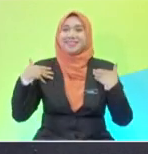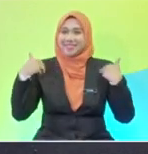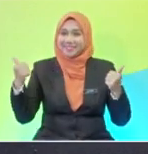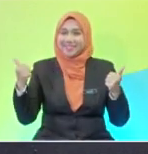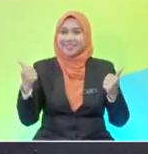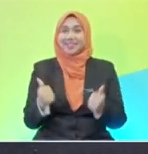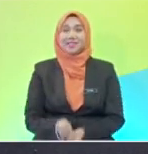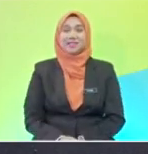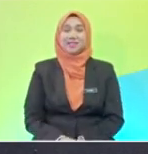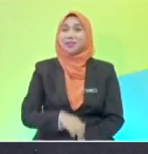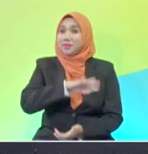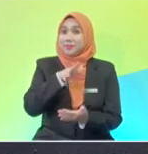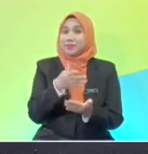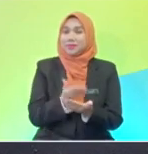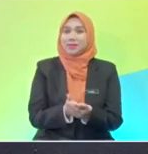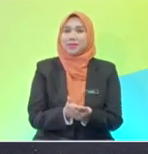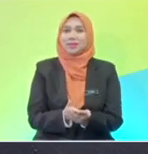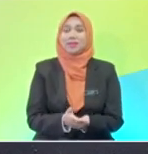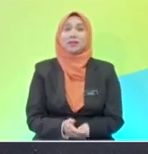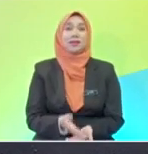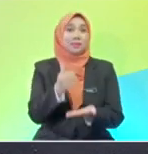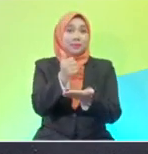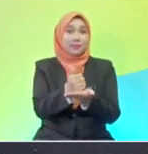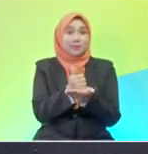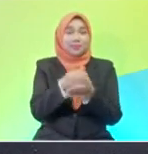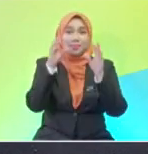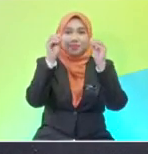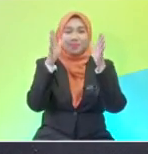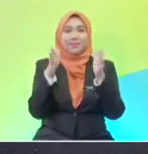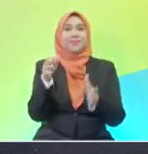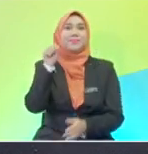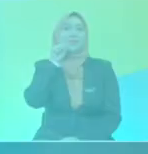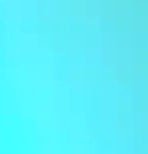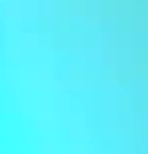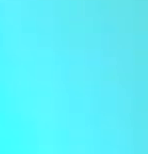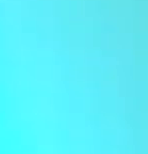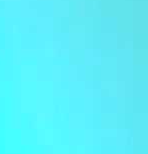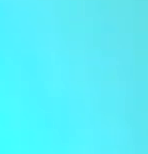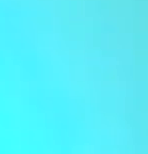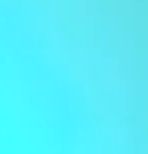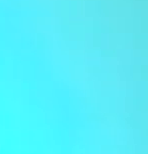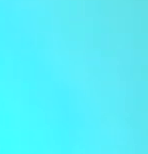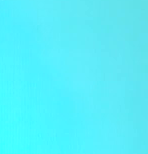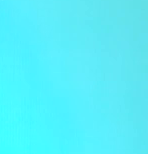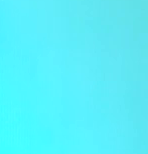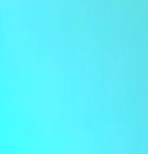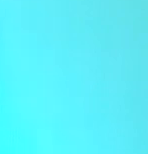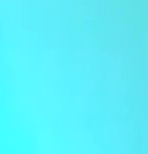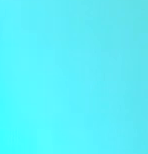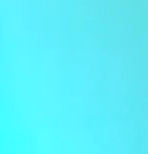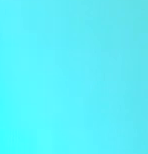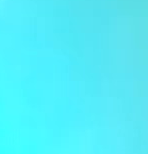Baiklah dan semua hari ini kan kita juga dibantu oleh cekgu Suhana selaku juru bahasa isyarat Exo kali ini